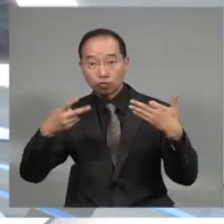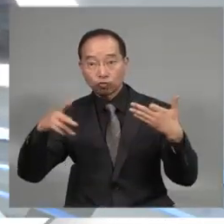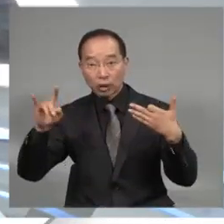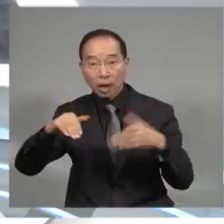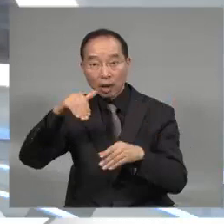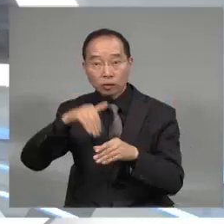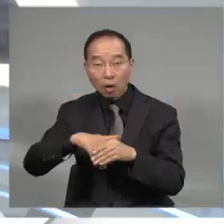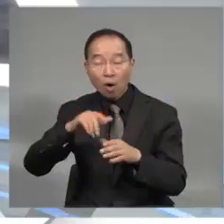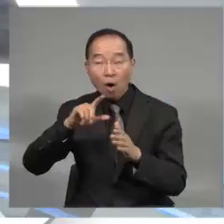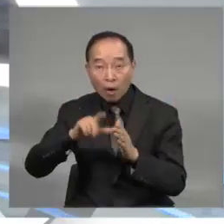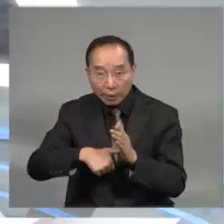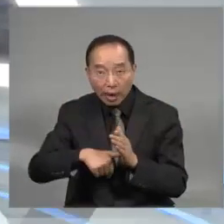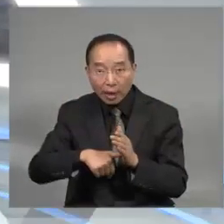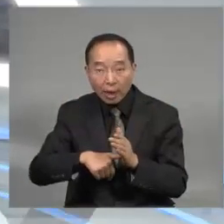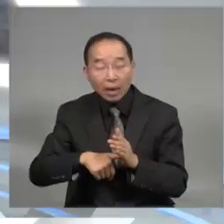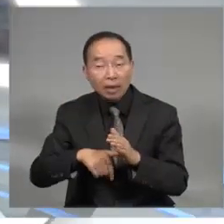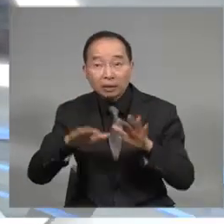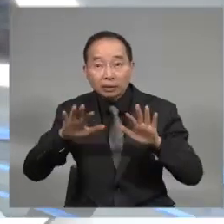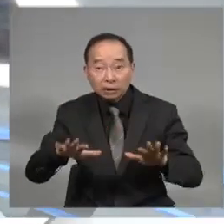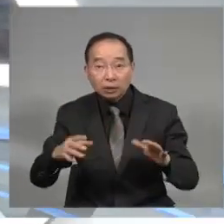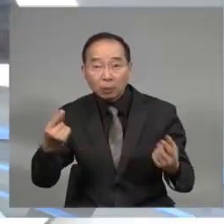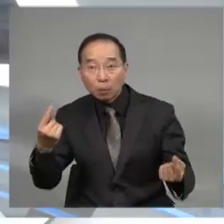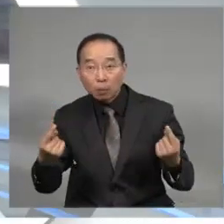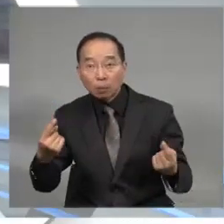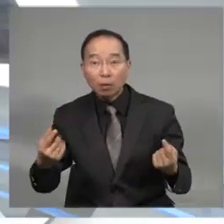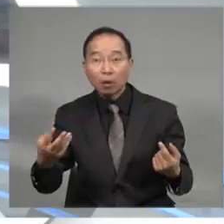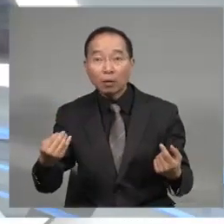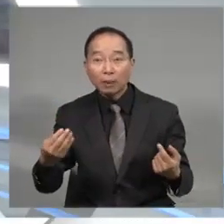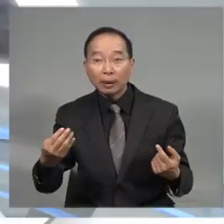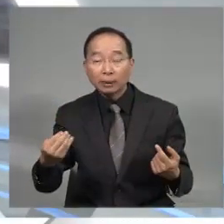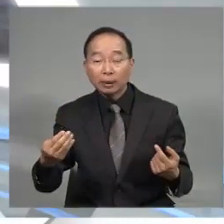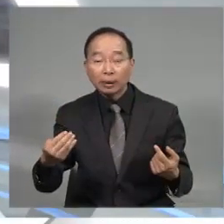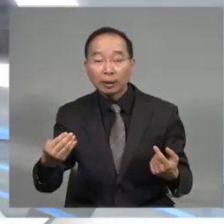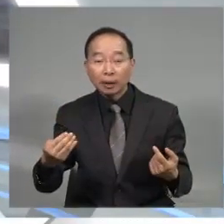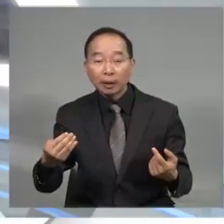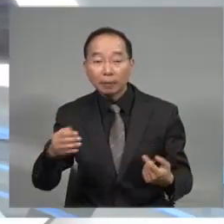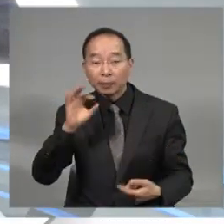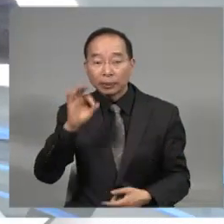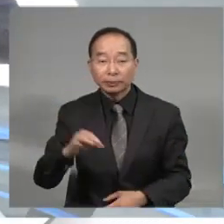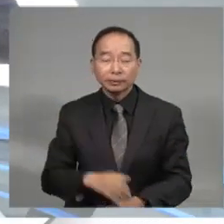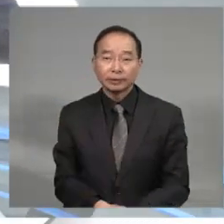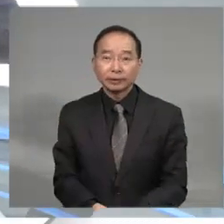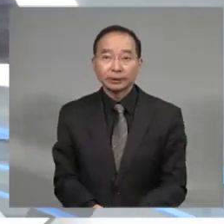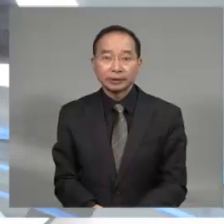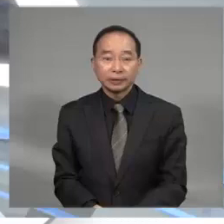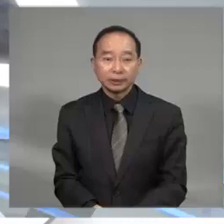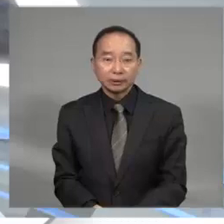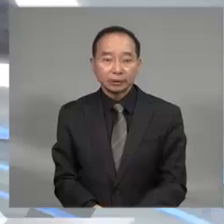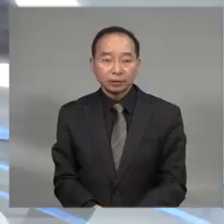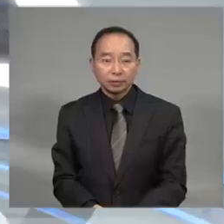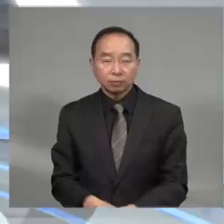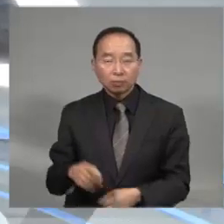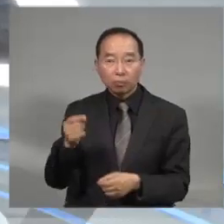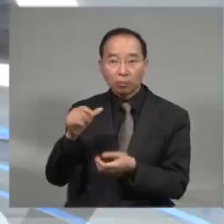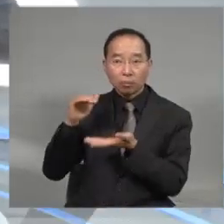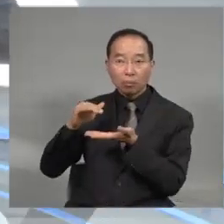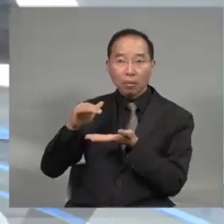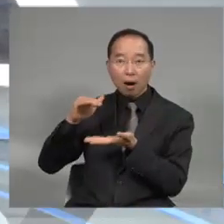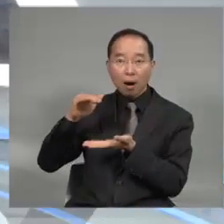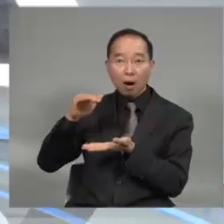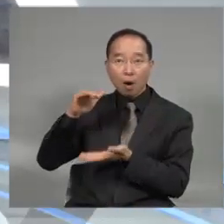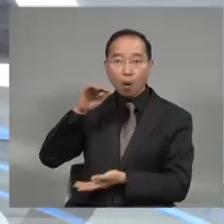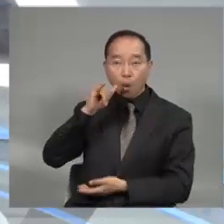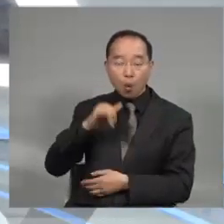선거 당시와 사전투표율이 어느 정도 차이가 나는지 한번 살펴보겠습니다. 네, 차이가 조금 보이는 것처럼